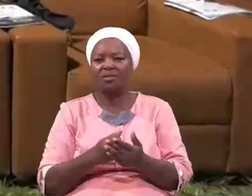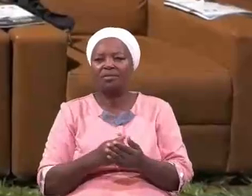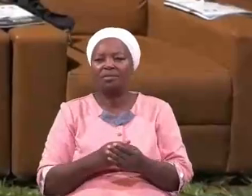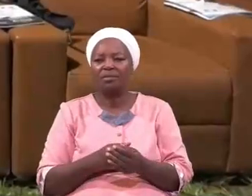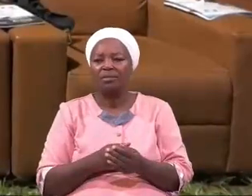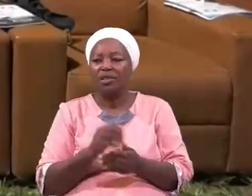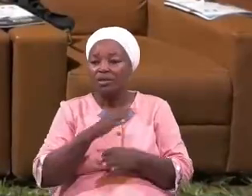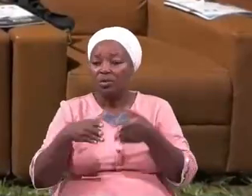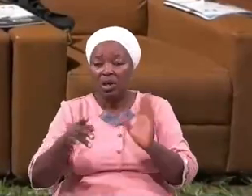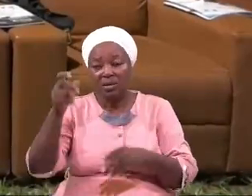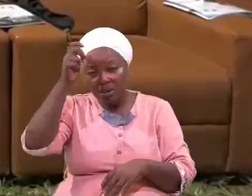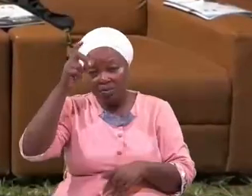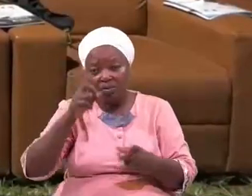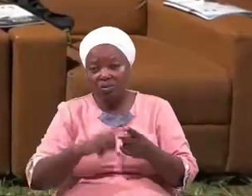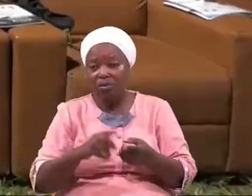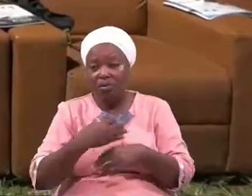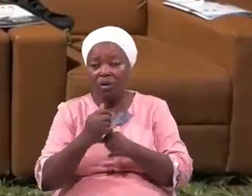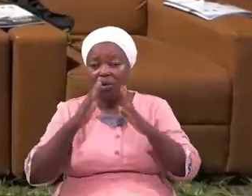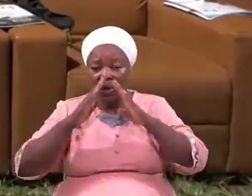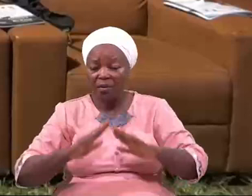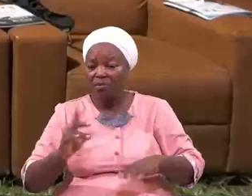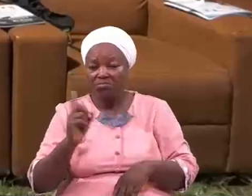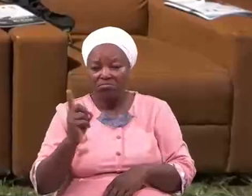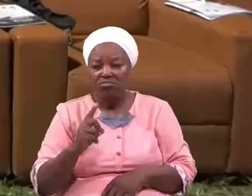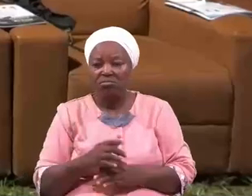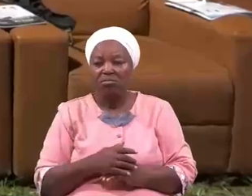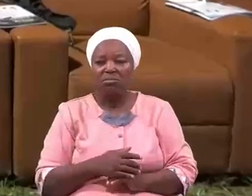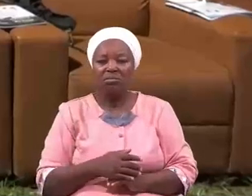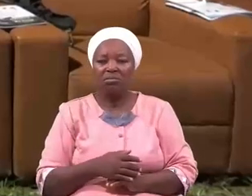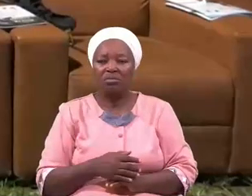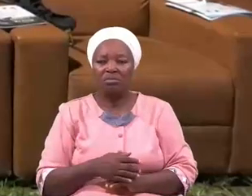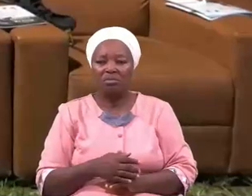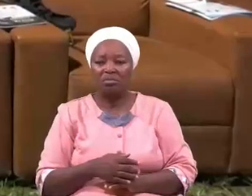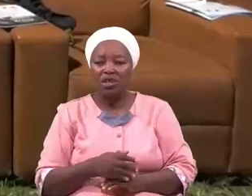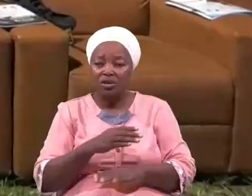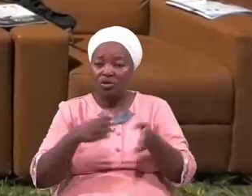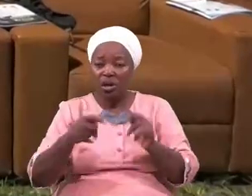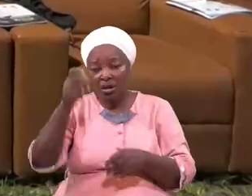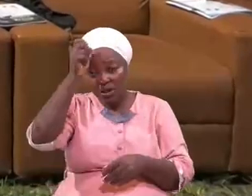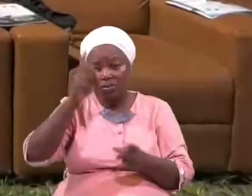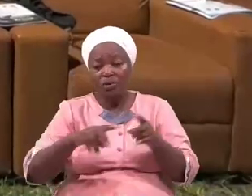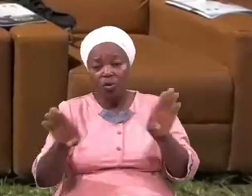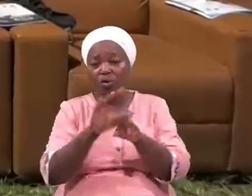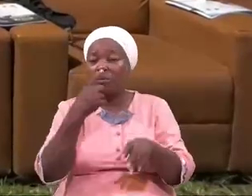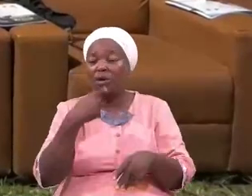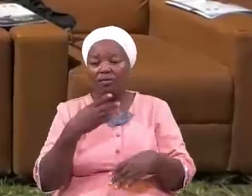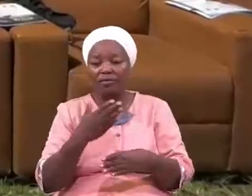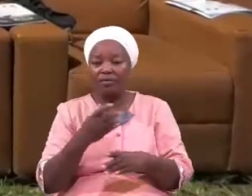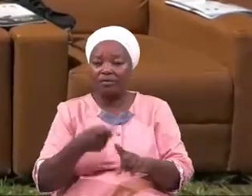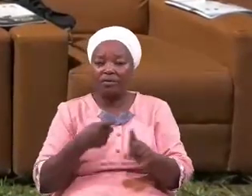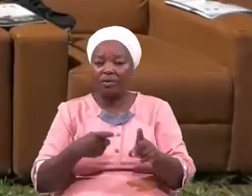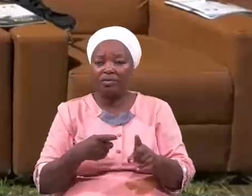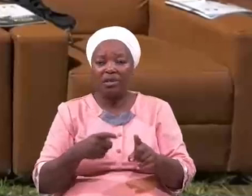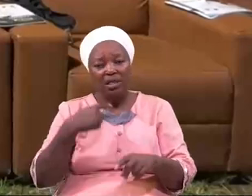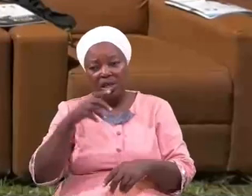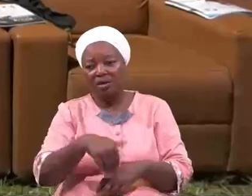devil keep you short. Ne permettez pas au diable. Don't let him close your mouth from sharing your testimony. Ne vous fasse